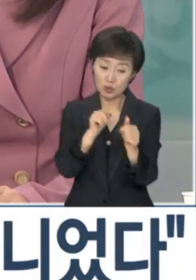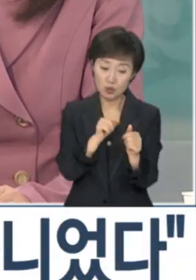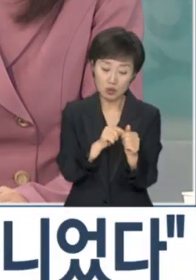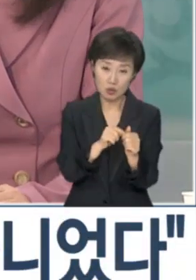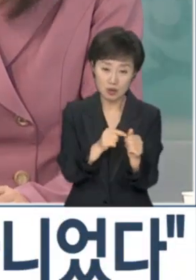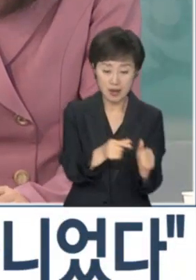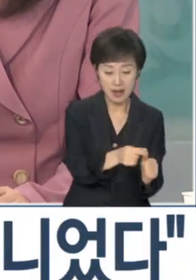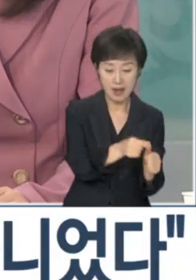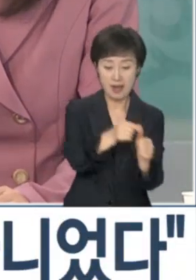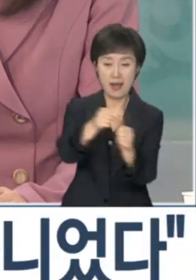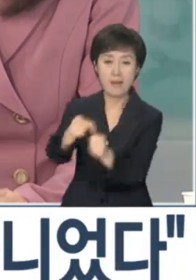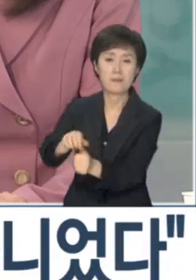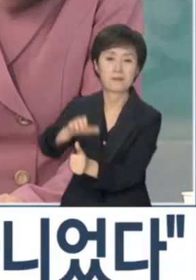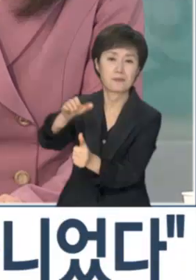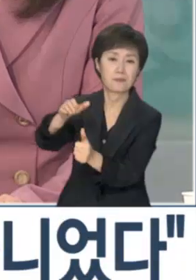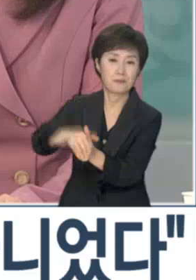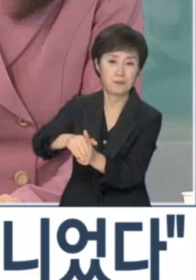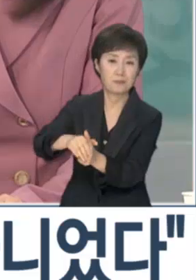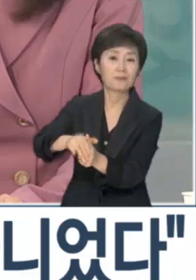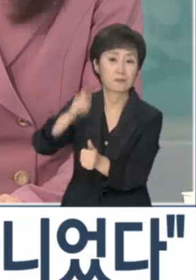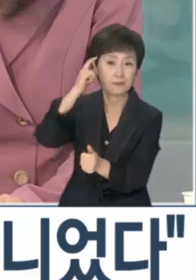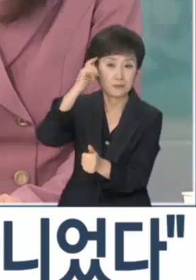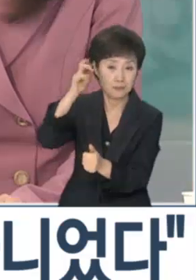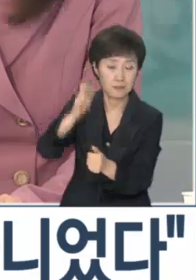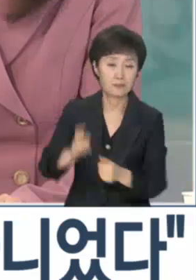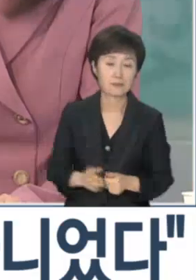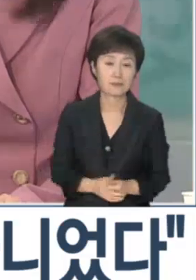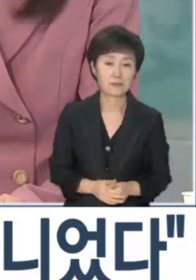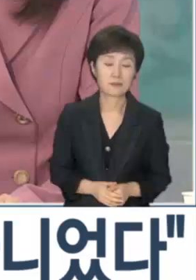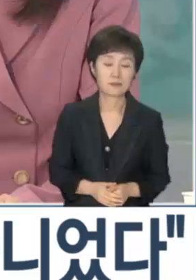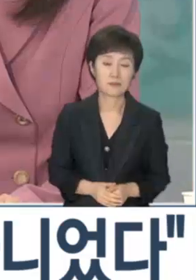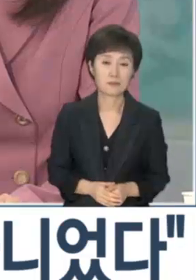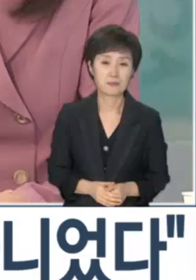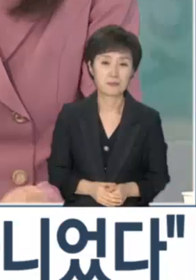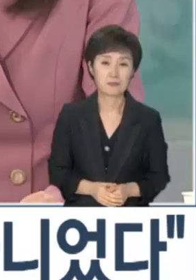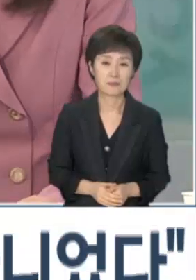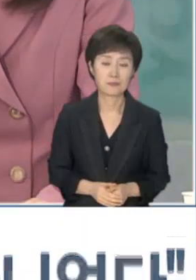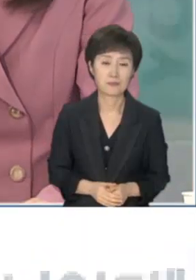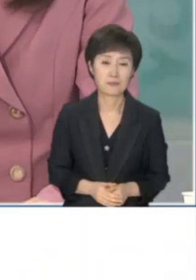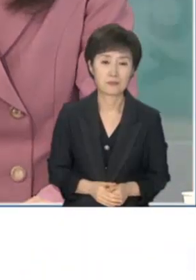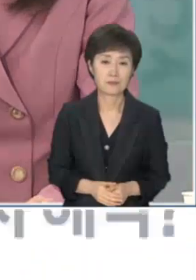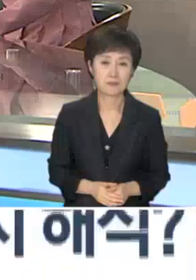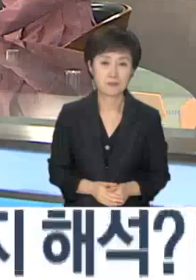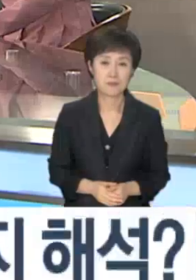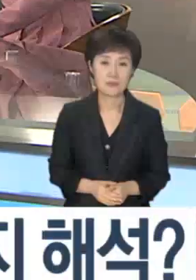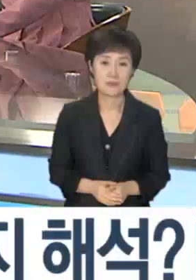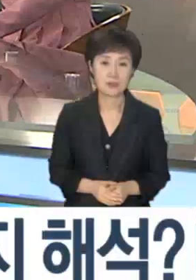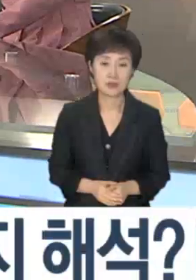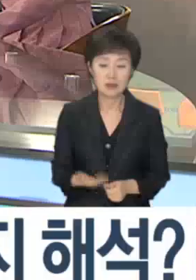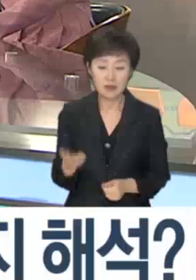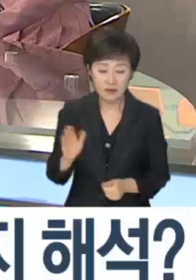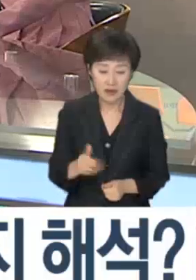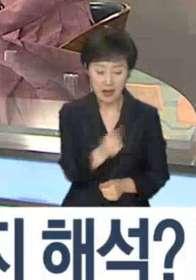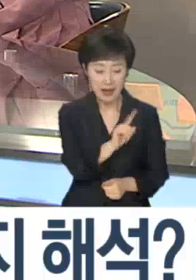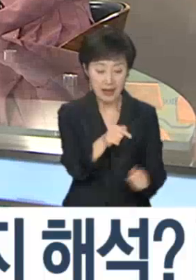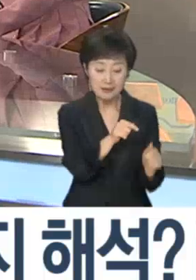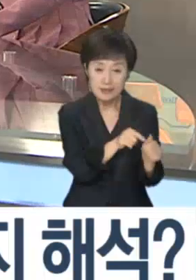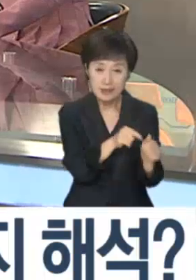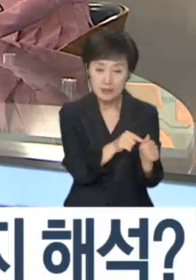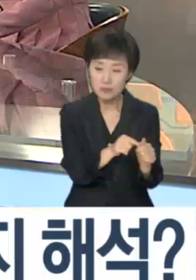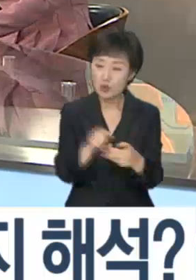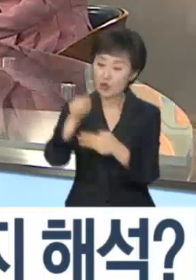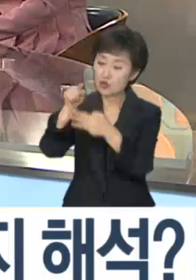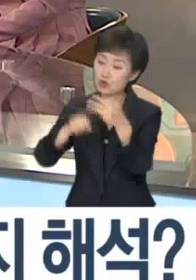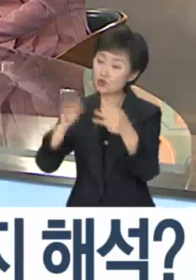비대위원장 직으로 가는 모습을 볼 수도 있겠다 이런 생각이 듭니다. 연장선상에서 윤 대통령의 아바타라는 지적에 대해서 공직 생활을